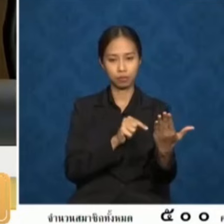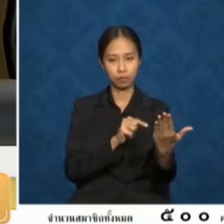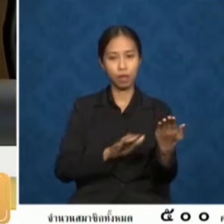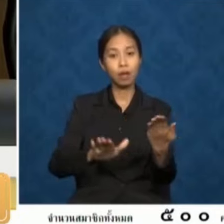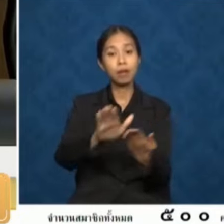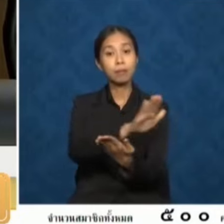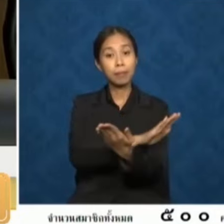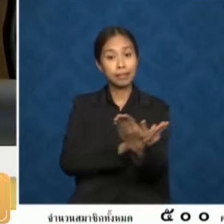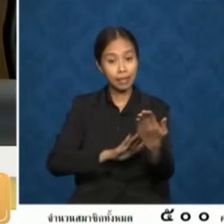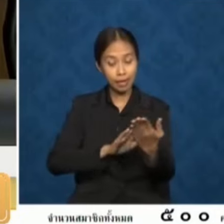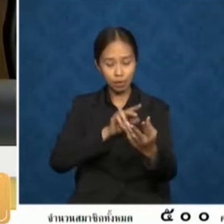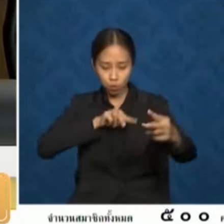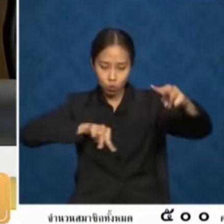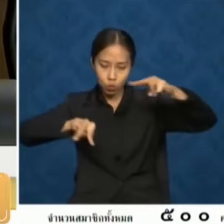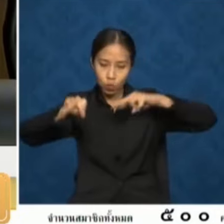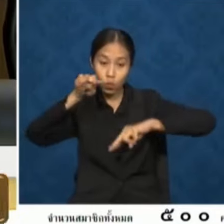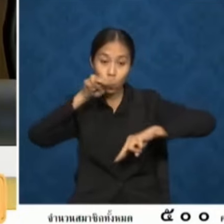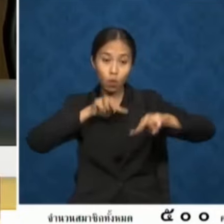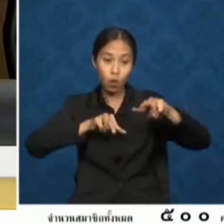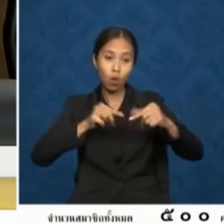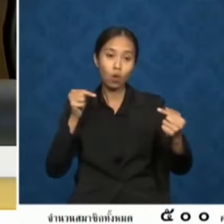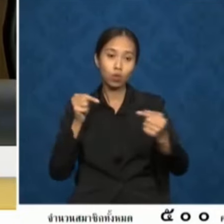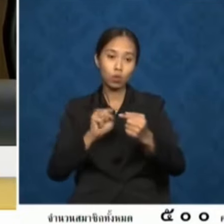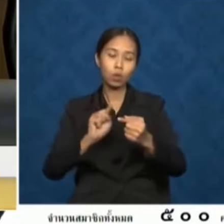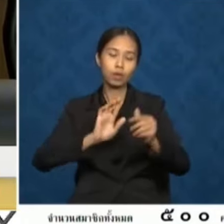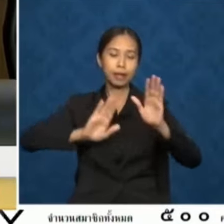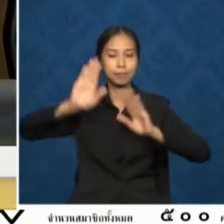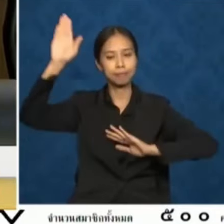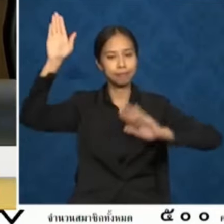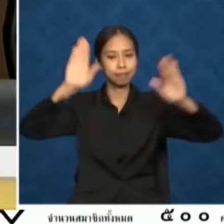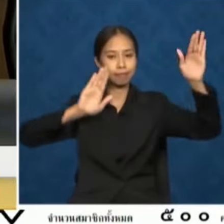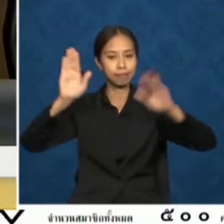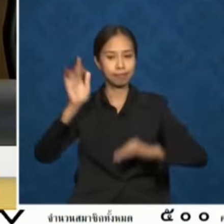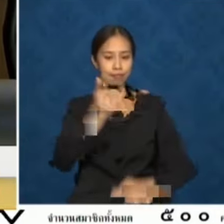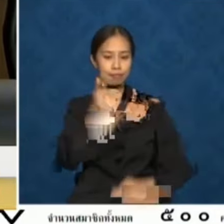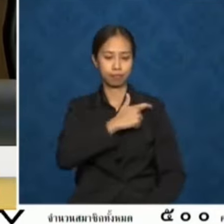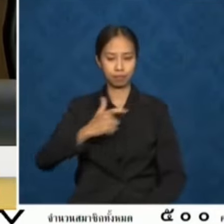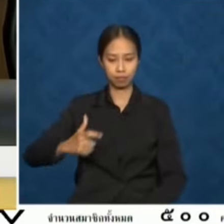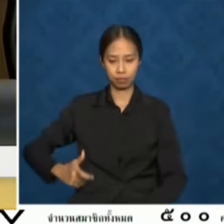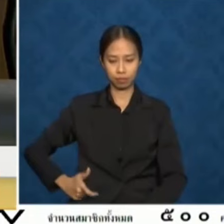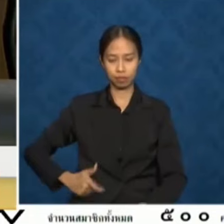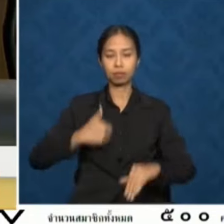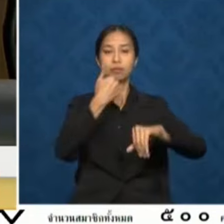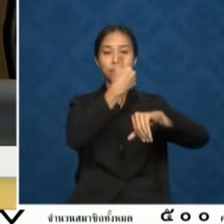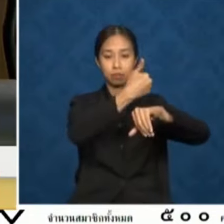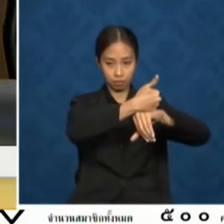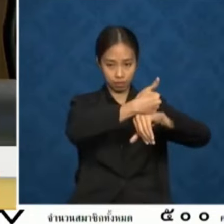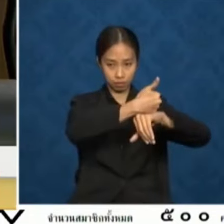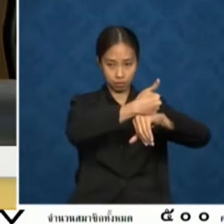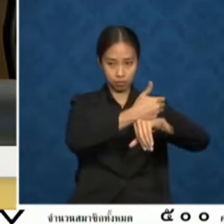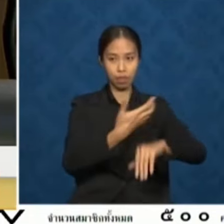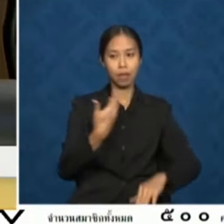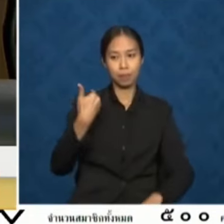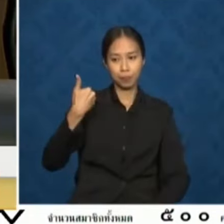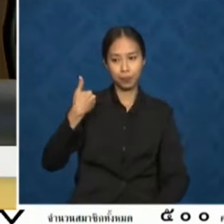ครองโดยระบอบประชาธิปไตยอันมีพระมหากษัตริย์ทรงเป็นประมุขแล้วก็มีองค์ประกอบของรัฐท่านประธานครับองค์ประกอบ